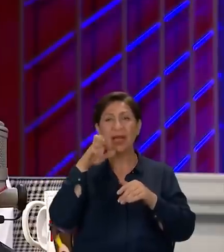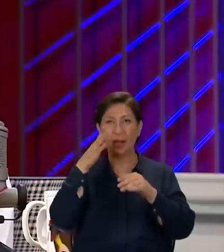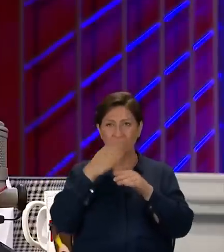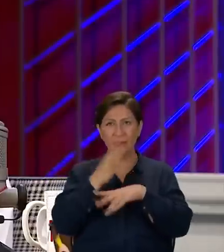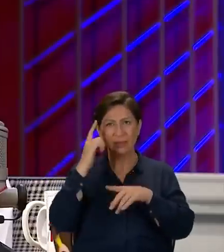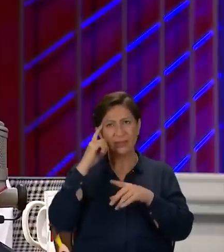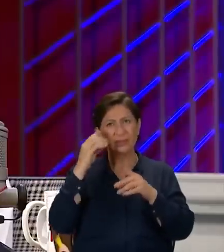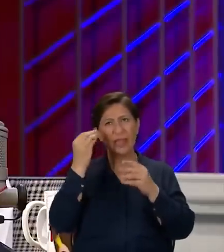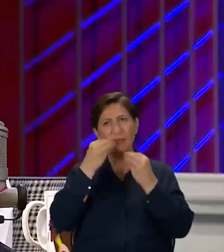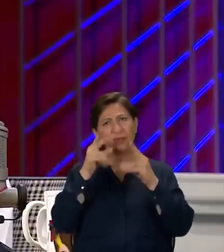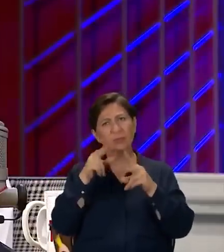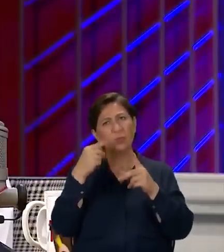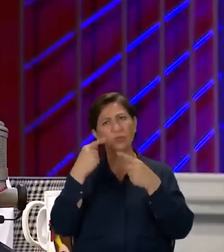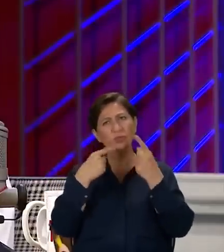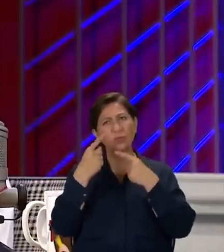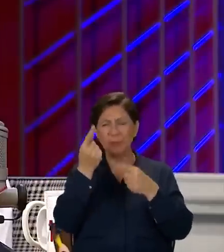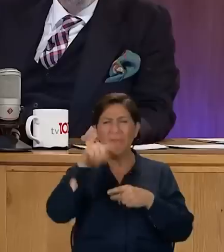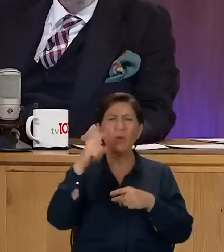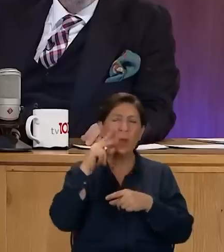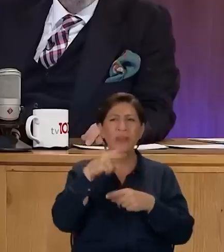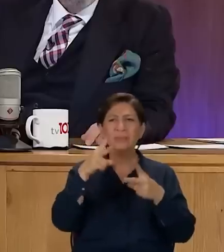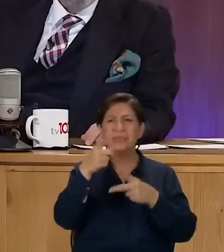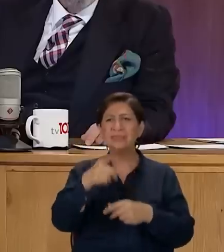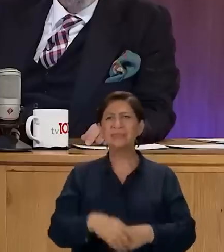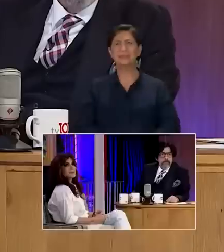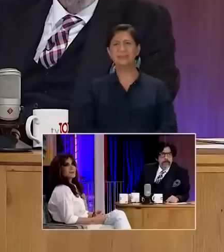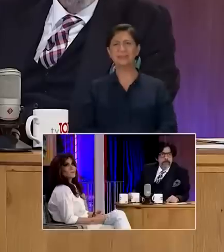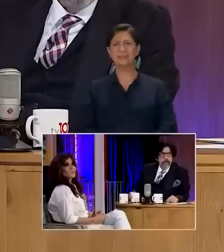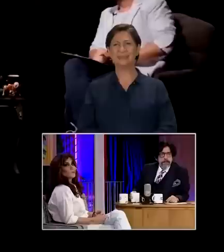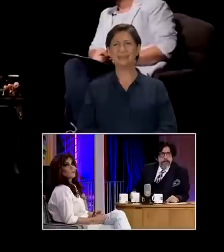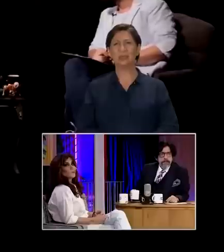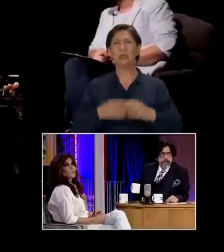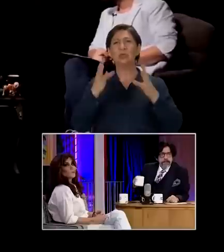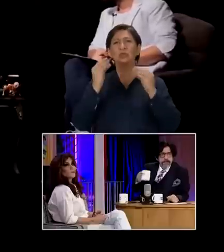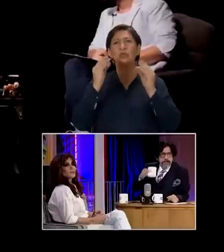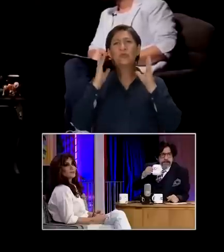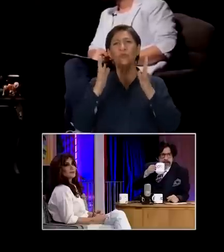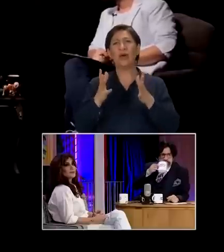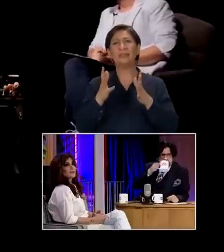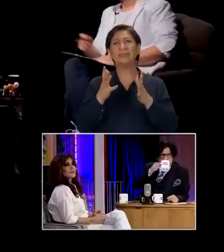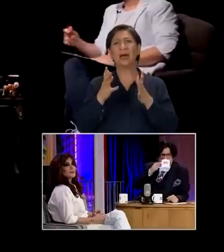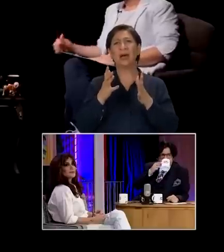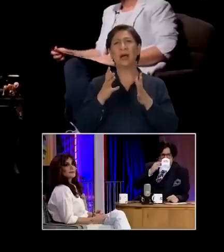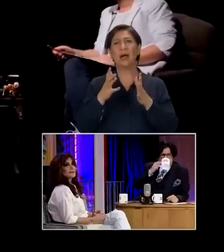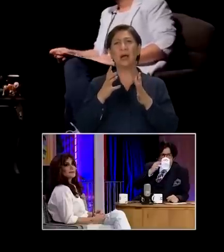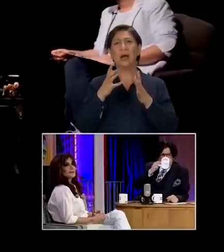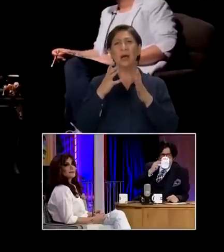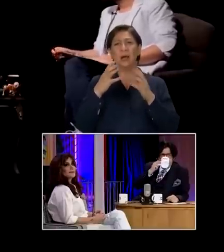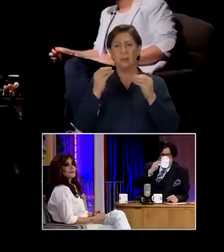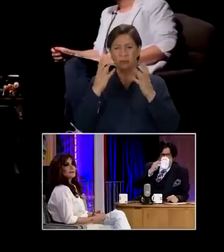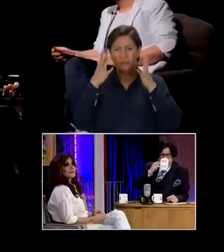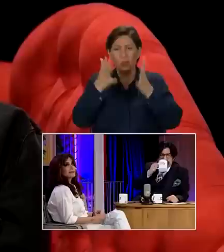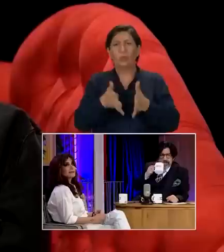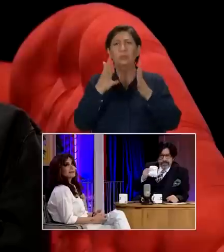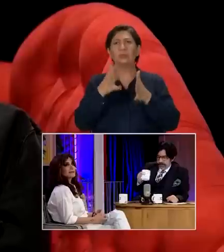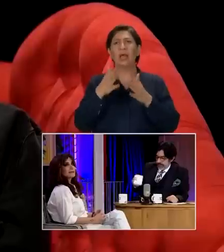aklını yitirmiş gibi konuşuyorsun bazen. Bir daha görebilir miyiz onu lütfen? Çok fazla kola içimi döken biriyim. Hatta overdose döken